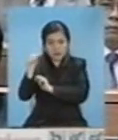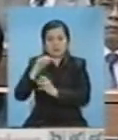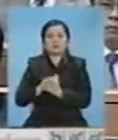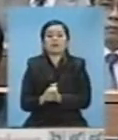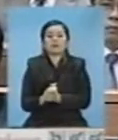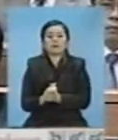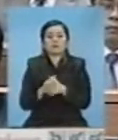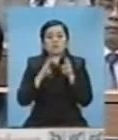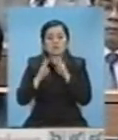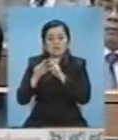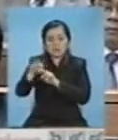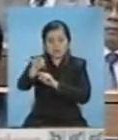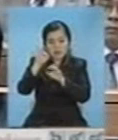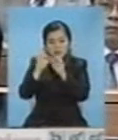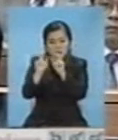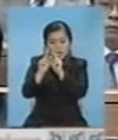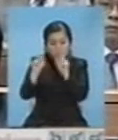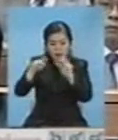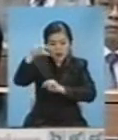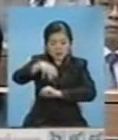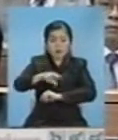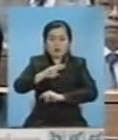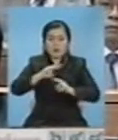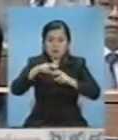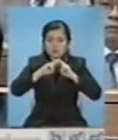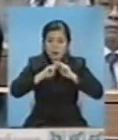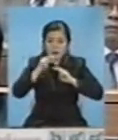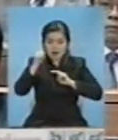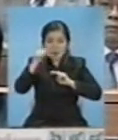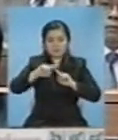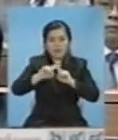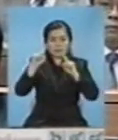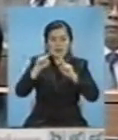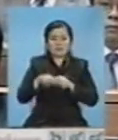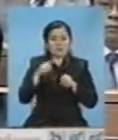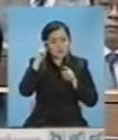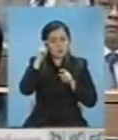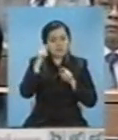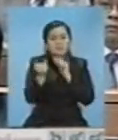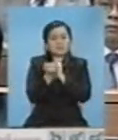องค์กรอิสระได้ในที่สุดเกิดการทดแทนบุญคุณทางการเมือง